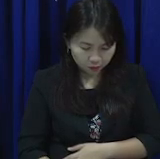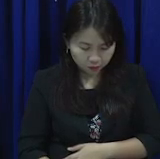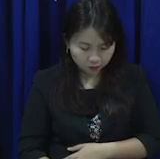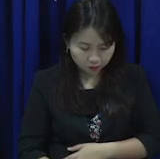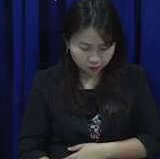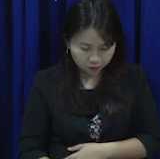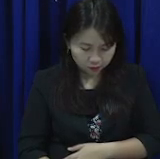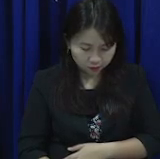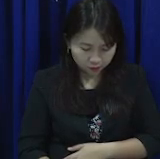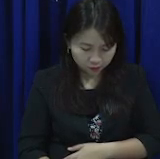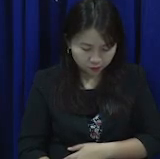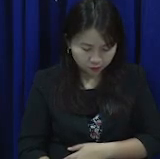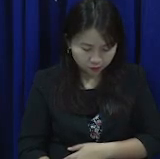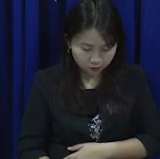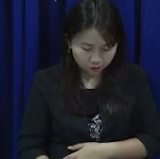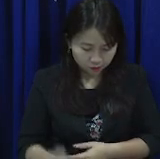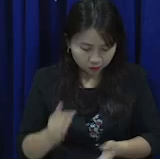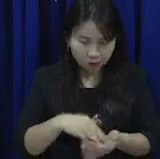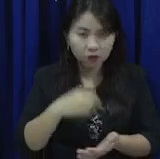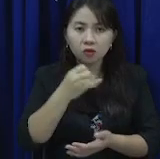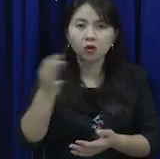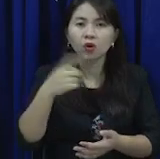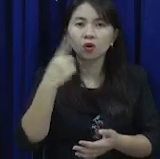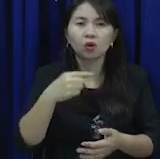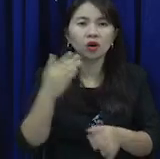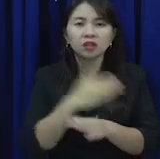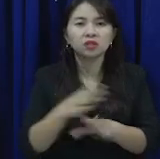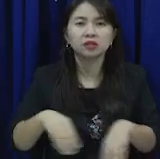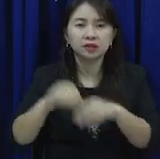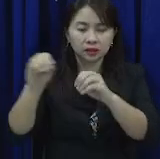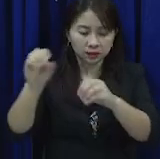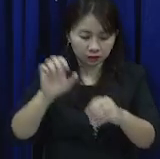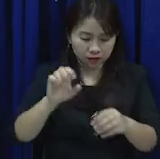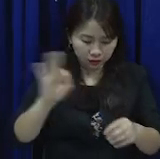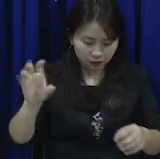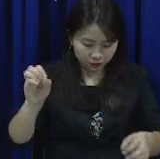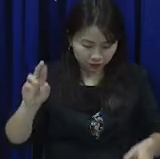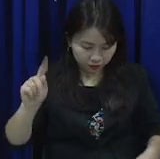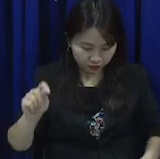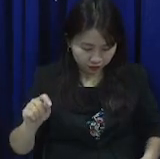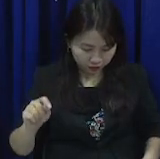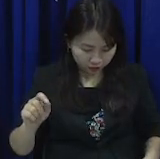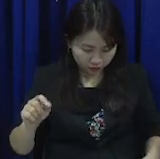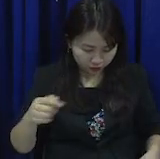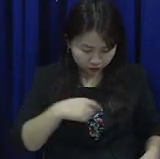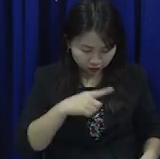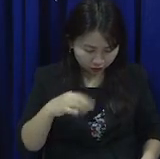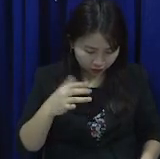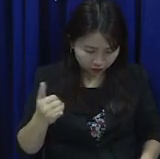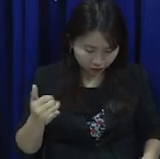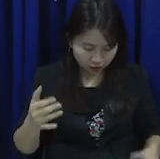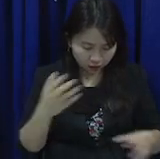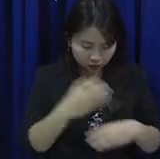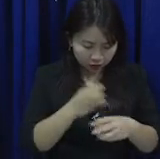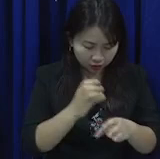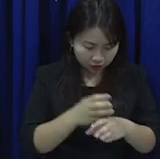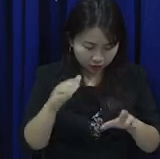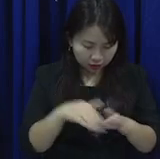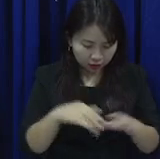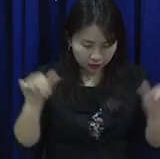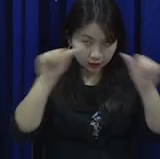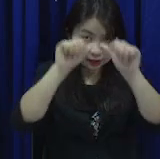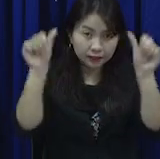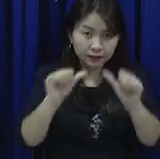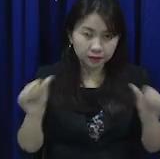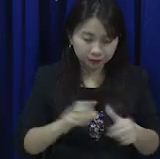yung angang hindi nagbibigay ng effort sa Diyos pinapakain niya binubuhay niya eh tayo pa kaya created in the lightness and image of